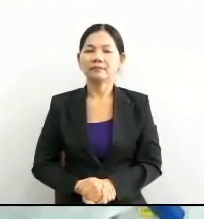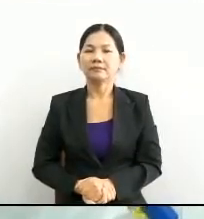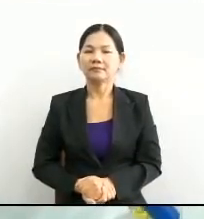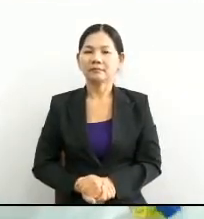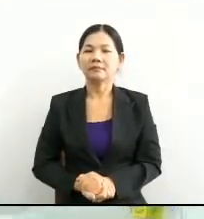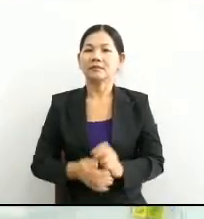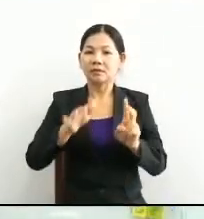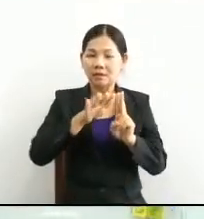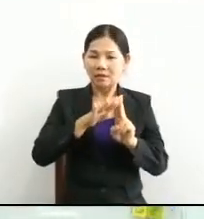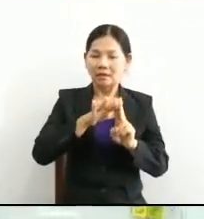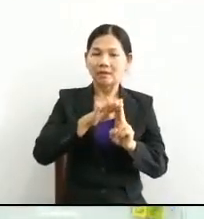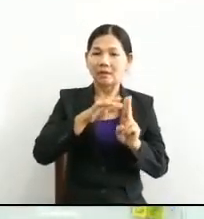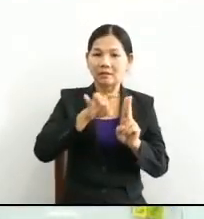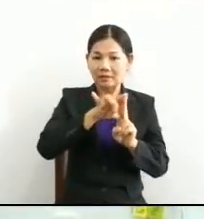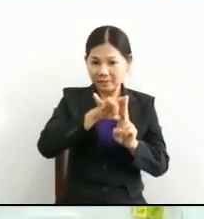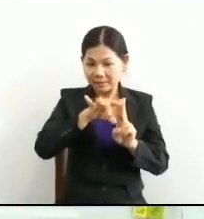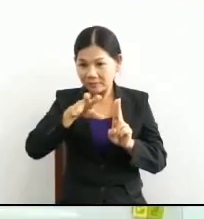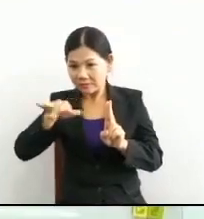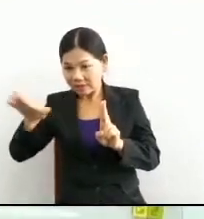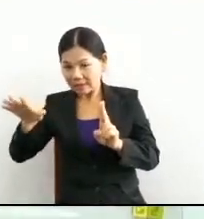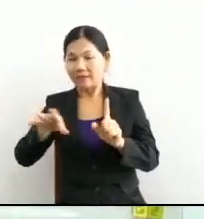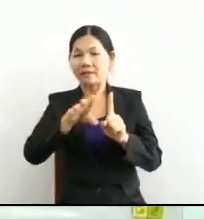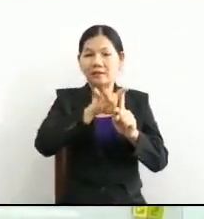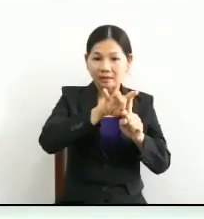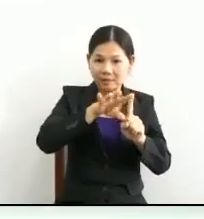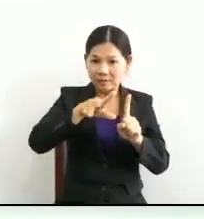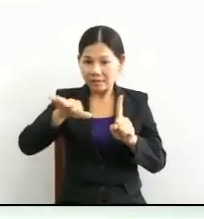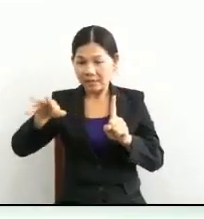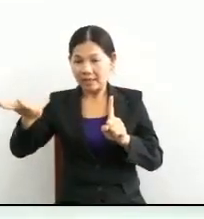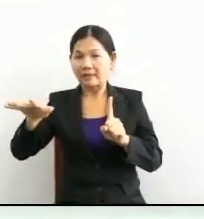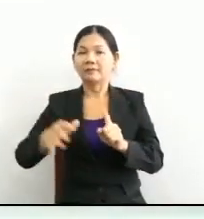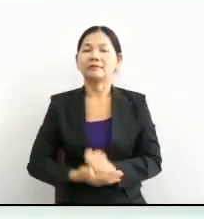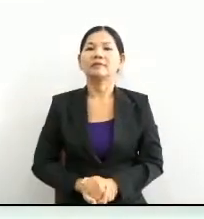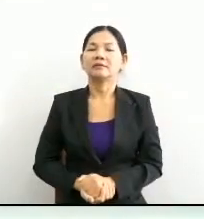chân nè. Sọ sẽ sọp tròn, ông bị chân chân nè.